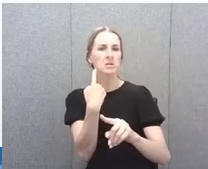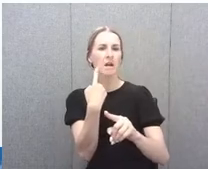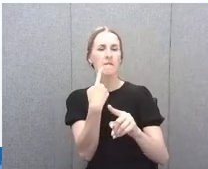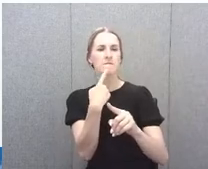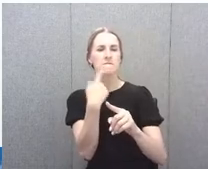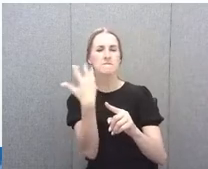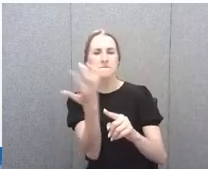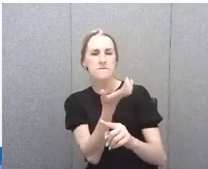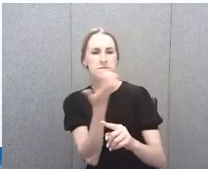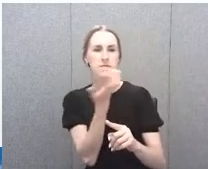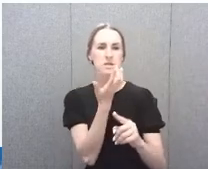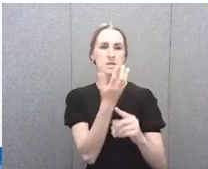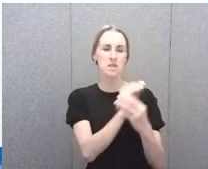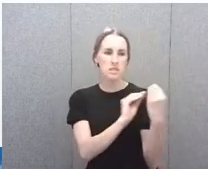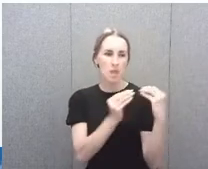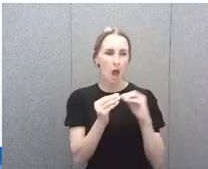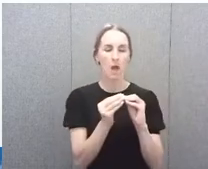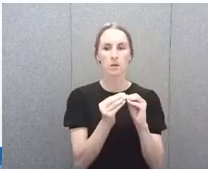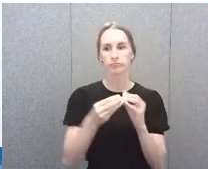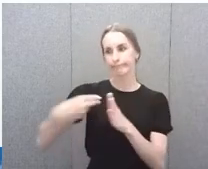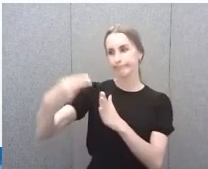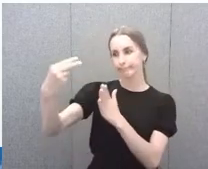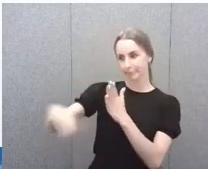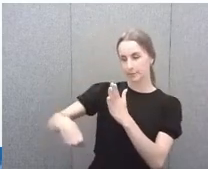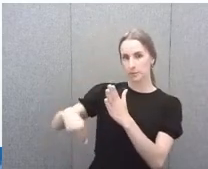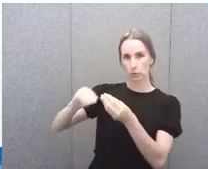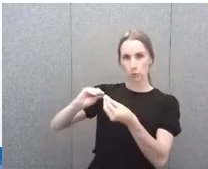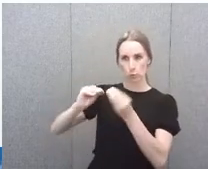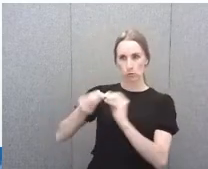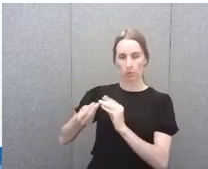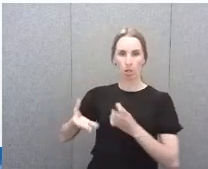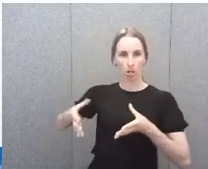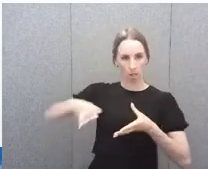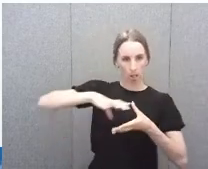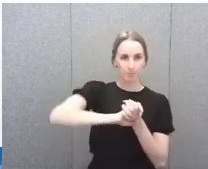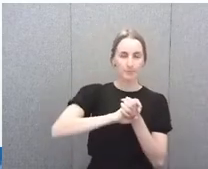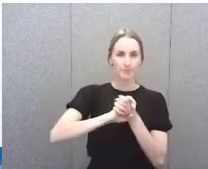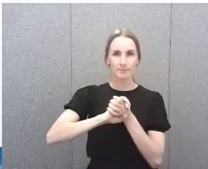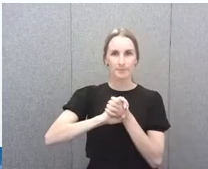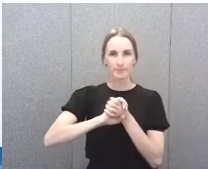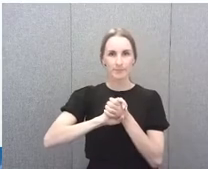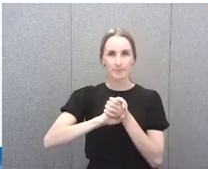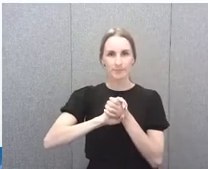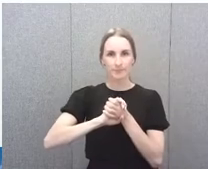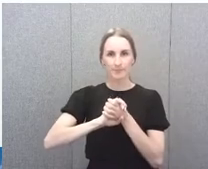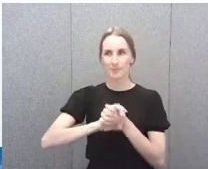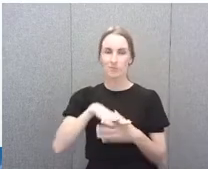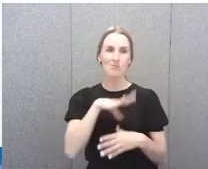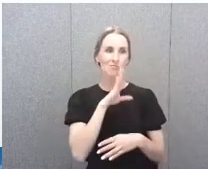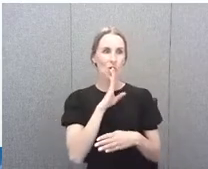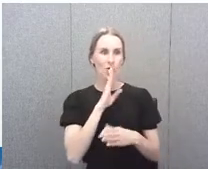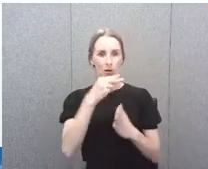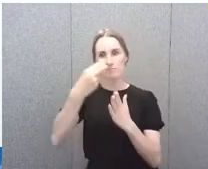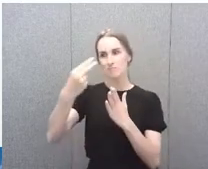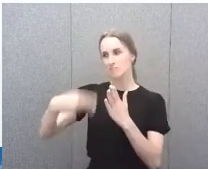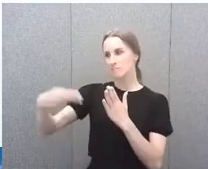После долгих дискуссий, после долгих переговоров подписываются мировые соглашения, и уже тогда